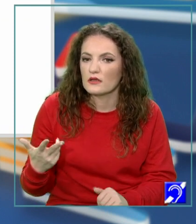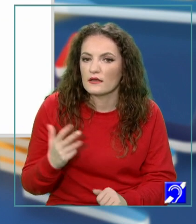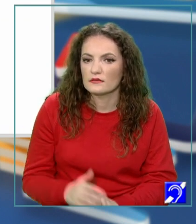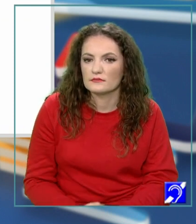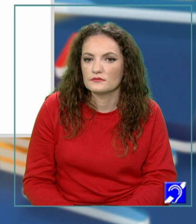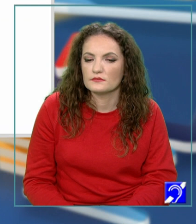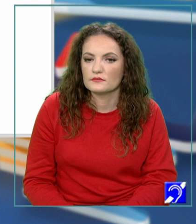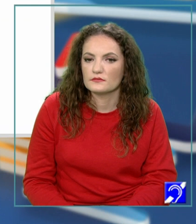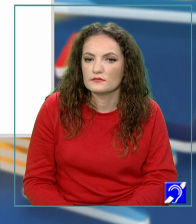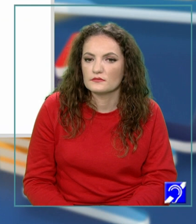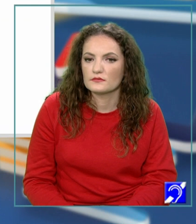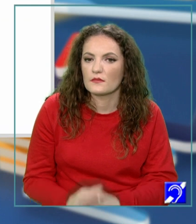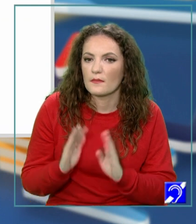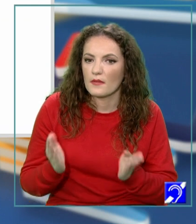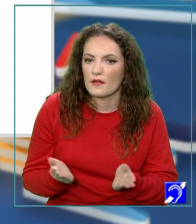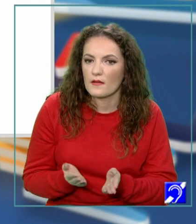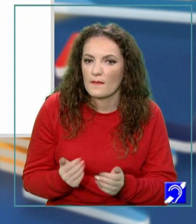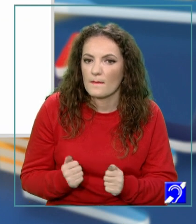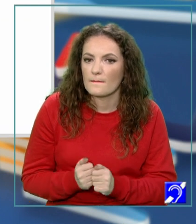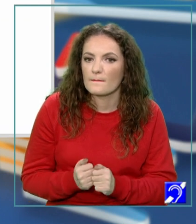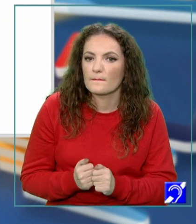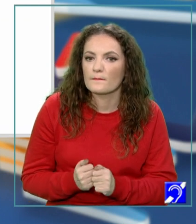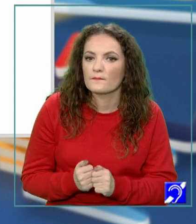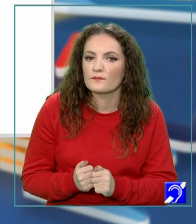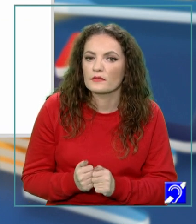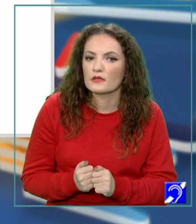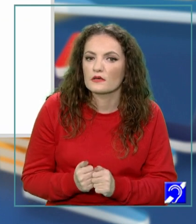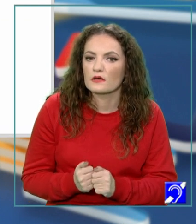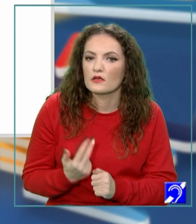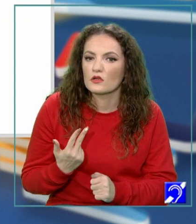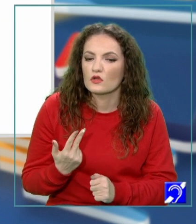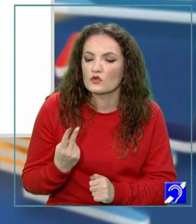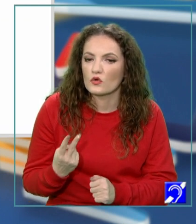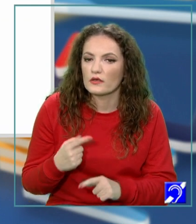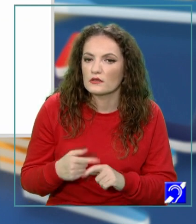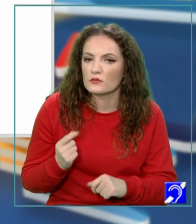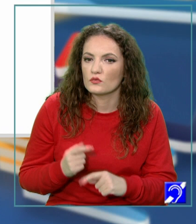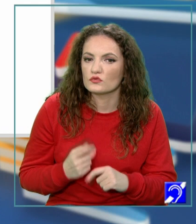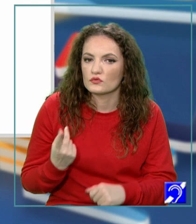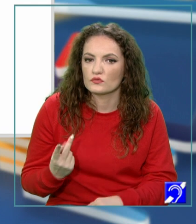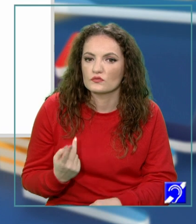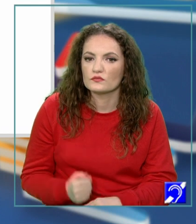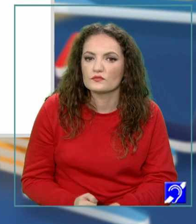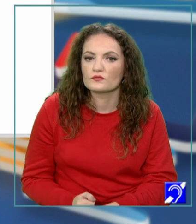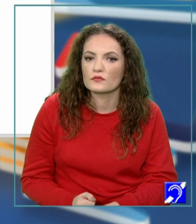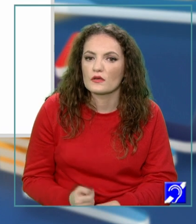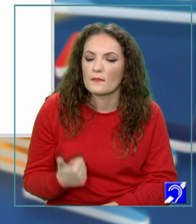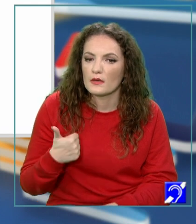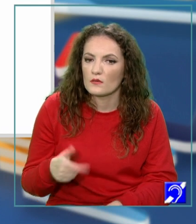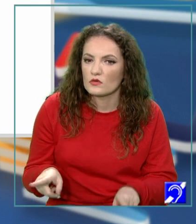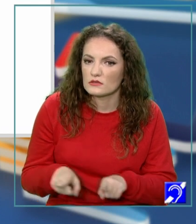x minus 3 pe lângă 2x plus 1, iar primul numărător rămâne același. 2x pătrat minus 3x minus 17